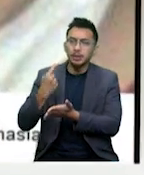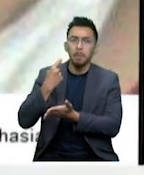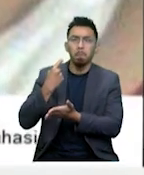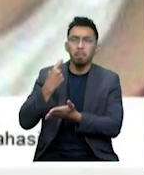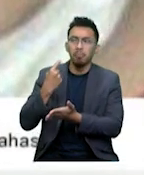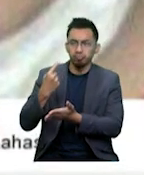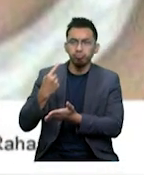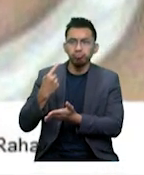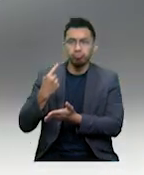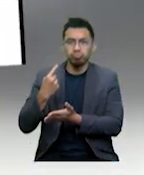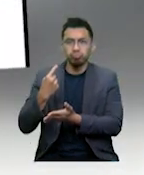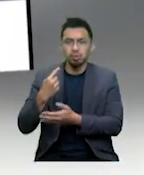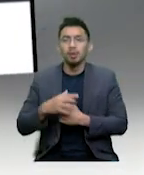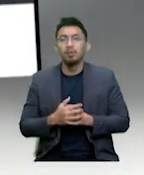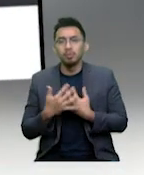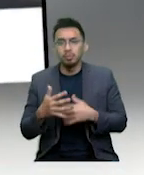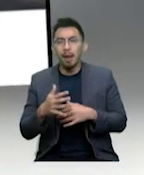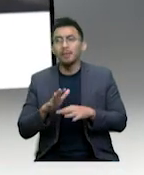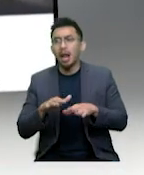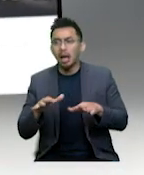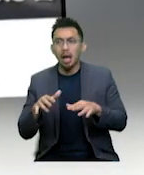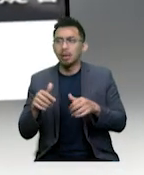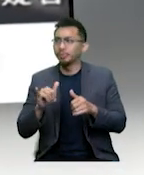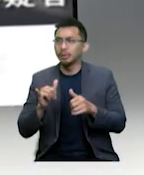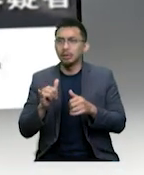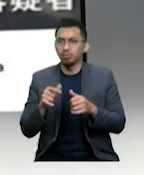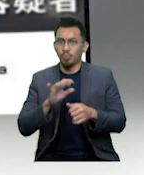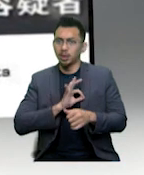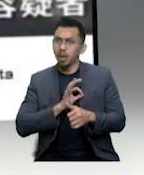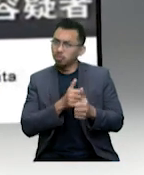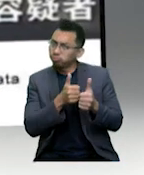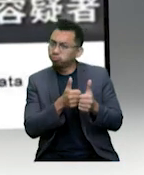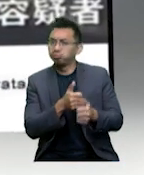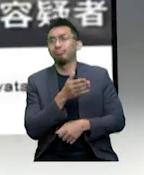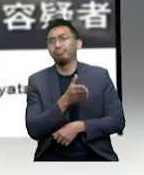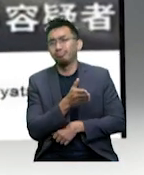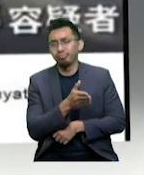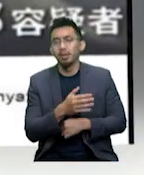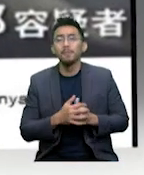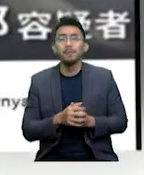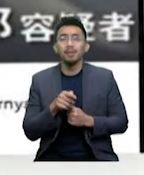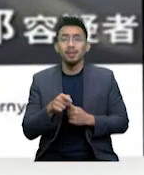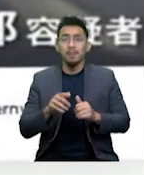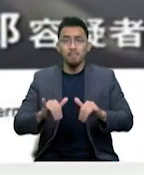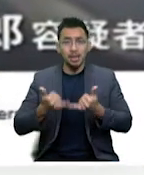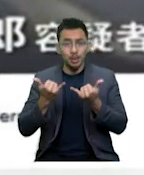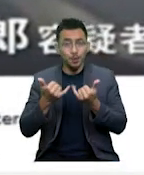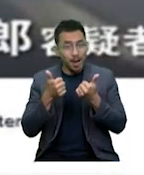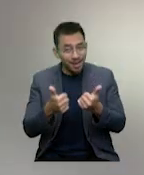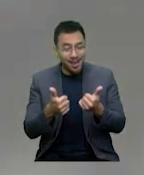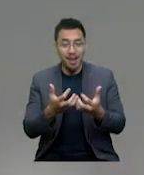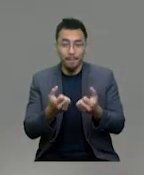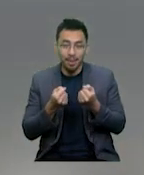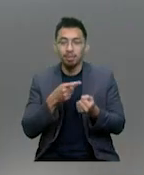Padang Pariaman, Sumatera Barat ini berangkat ke Jepang 3 April lalu untuk belajar bahasa setelah mendapat beasiswa. Lebih mengejutkan